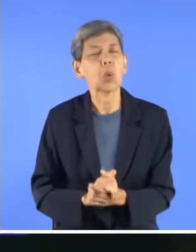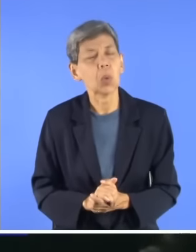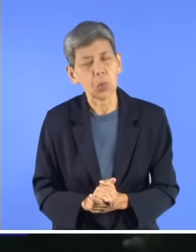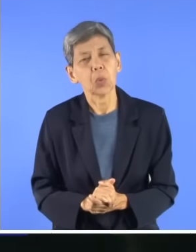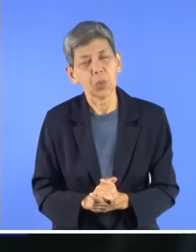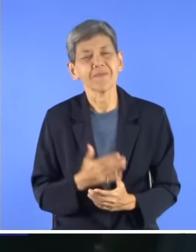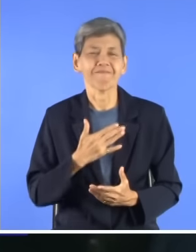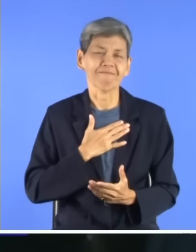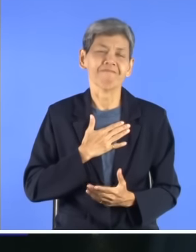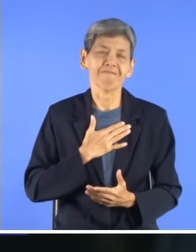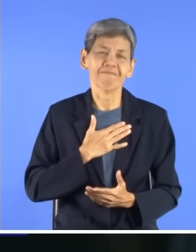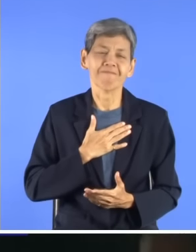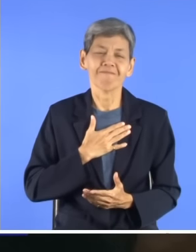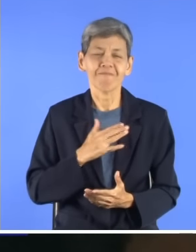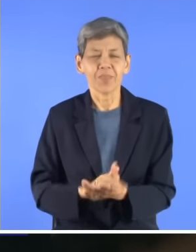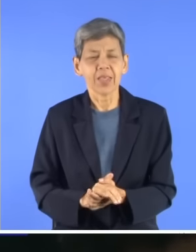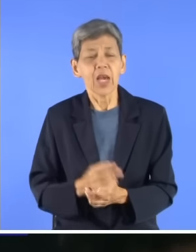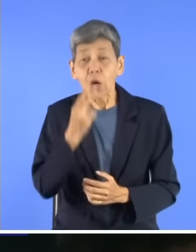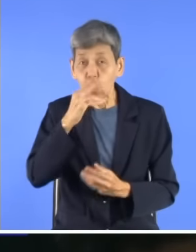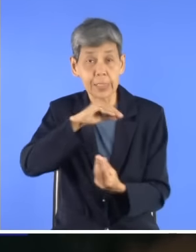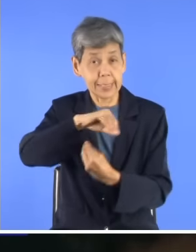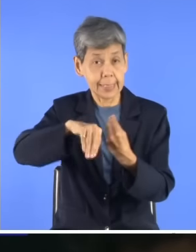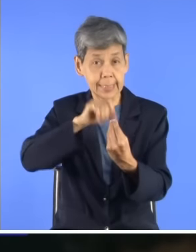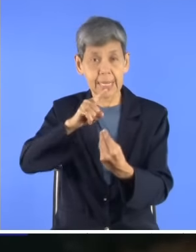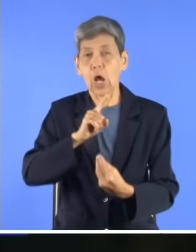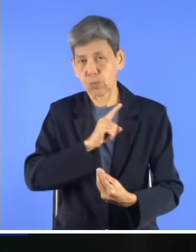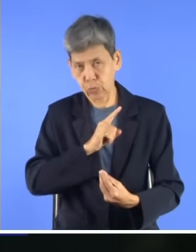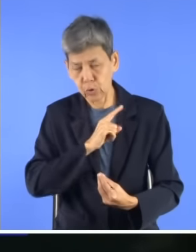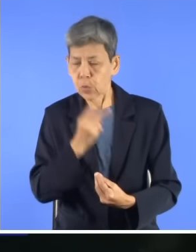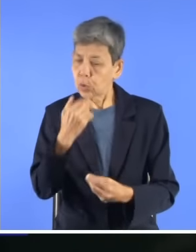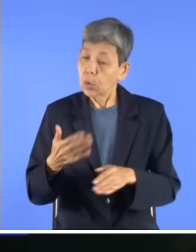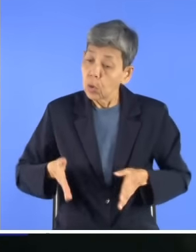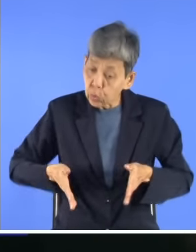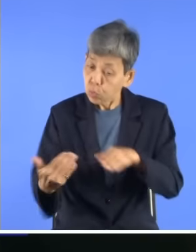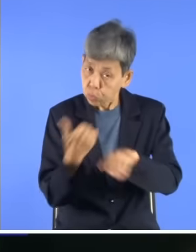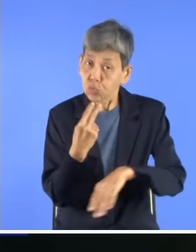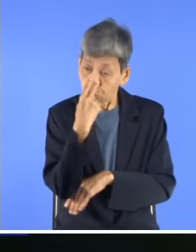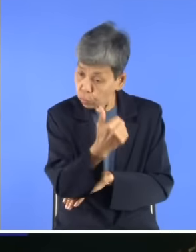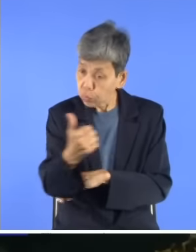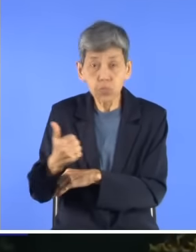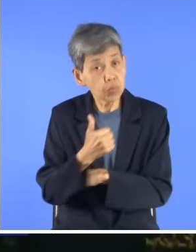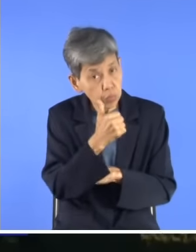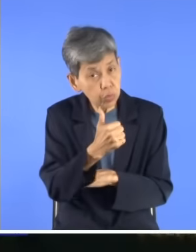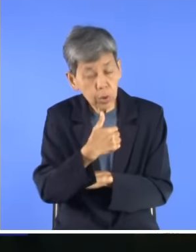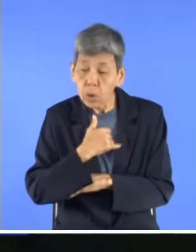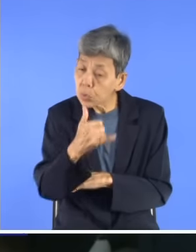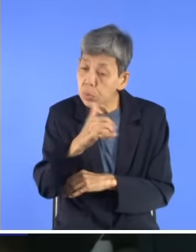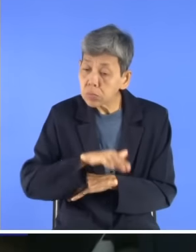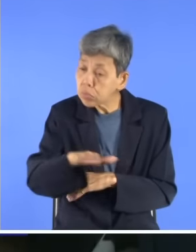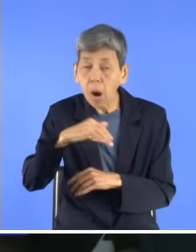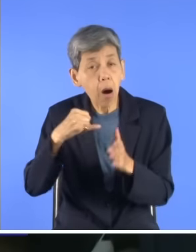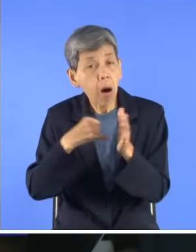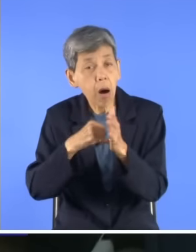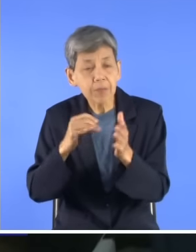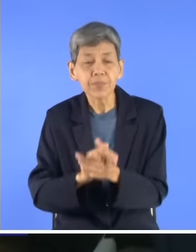ก็แล้วตัวทั่วไปเห็นดูเศรษฐกิจถนนหนทางดีขึ้นนะไปไหนมาไหนสะดวกขึ้นมีอย่